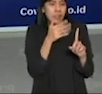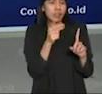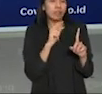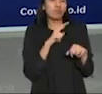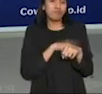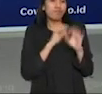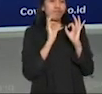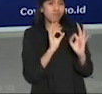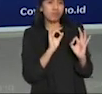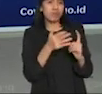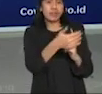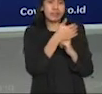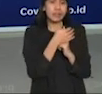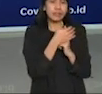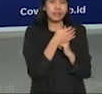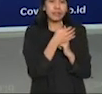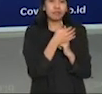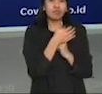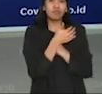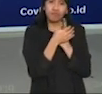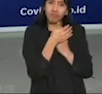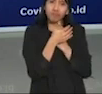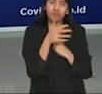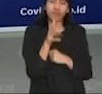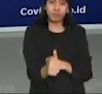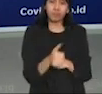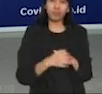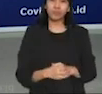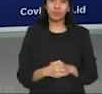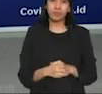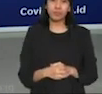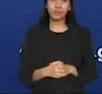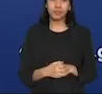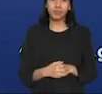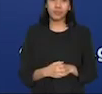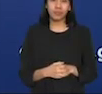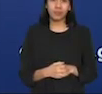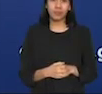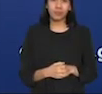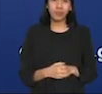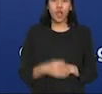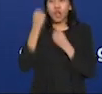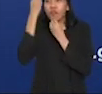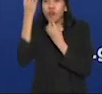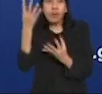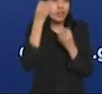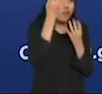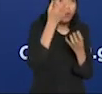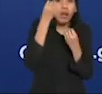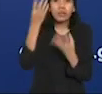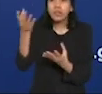dan ruang untuk melaksanakan isolasi dengan cara yang sebaik-baiknya ikut informasi-informasi tentang covert